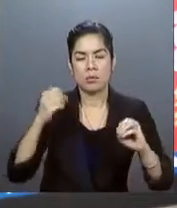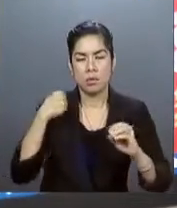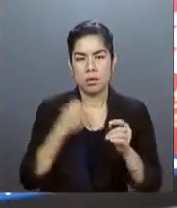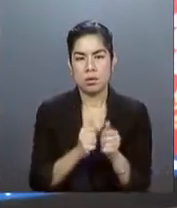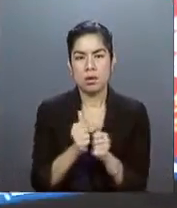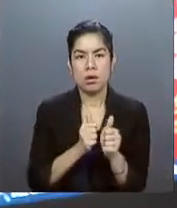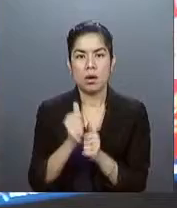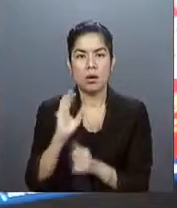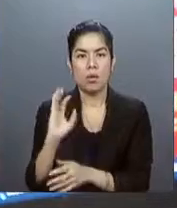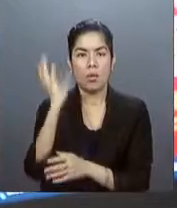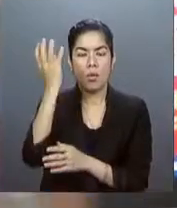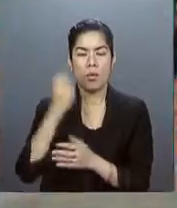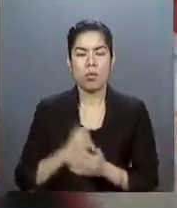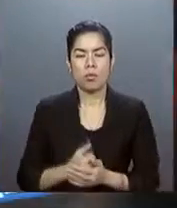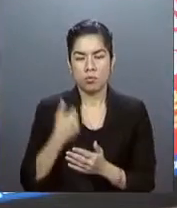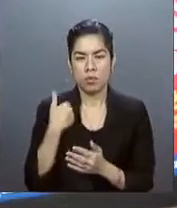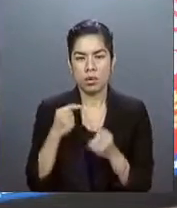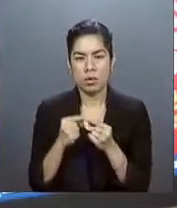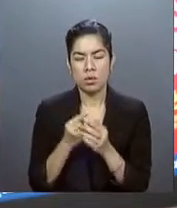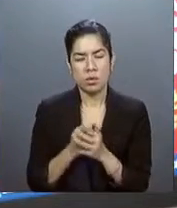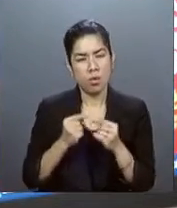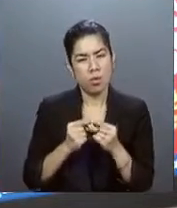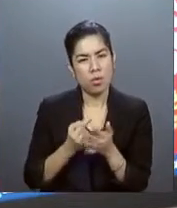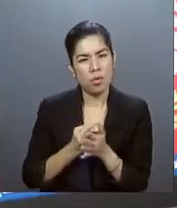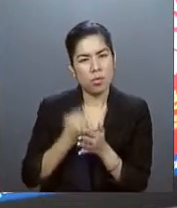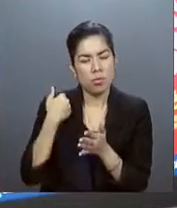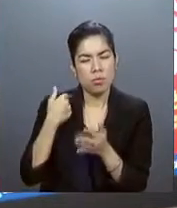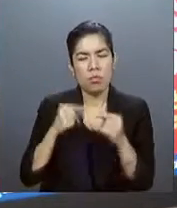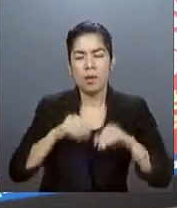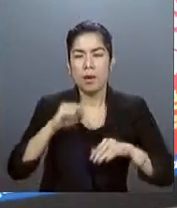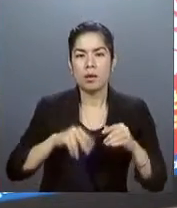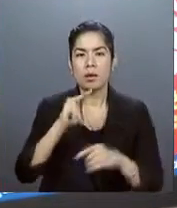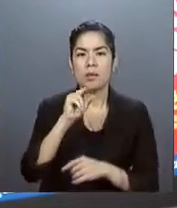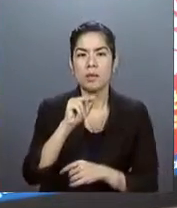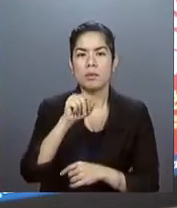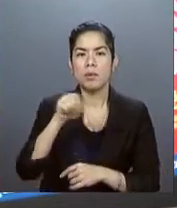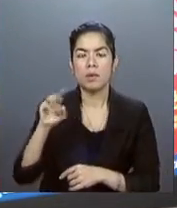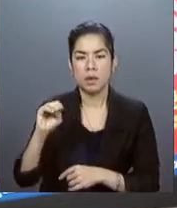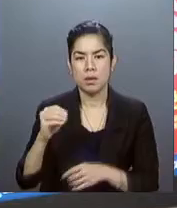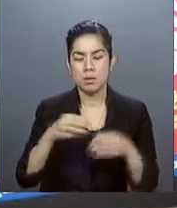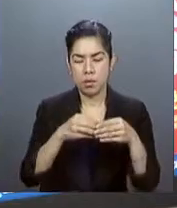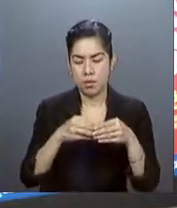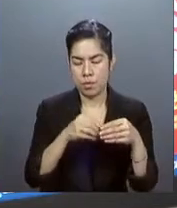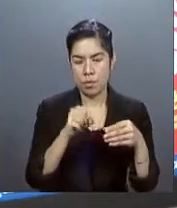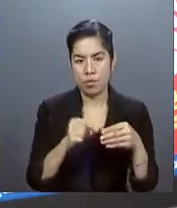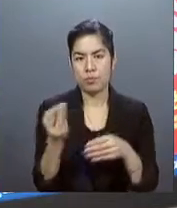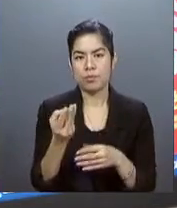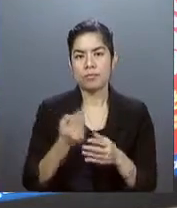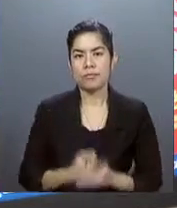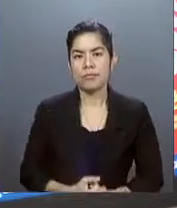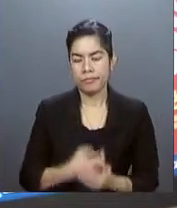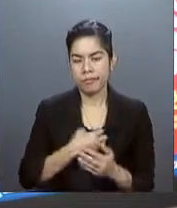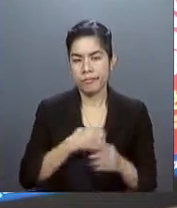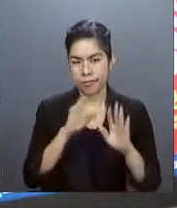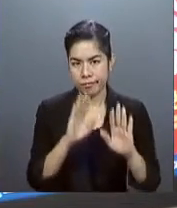กเนี่ยทั่วโลกส่งทีมเข้าไปแข่งขันประมาณครึ่งนึงคือ 30-40 ทีมไม่เกินนะครับเพราะนั้นเนี่ย2จุดนี้เป็นจุดห